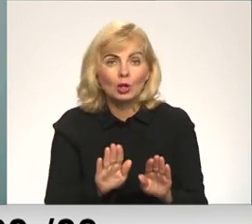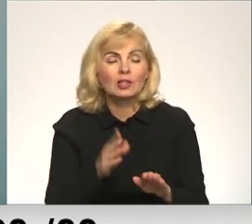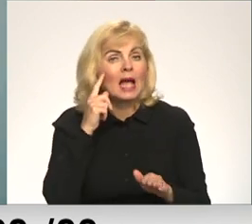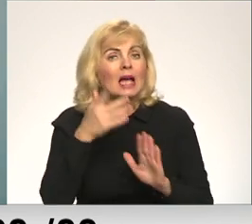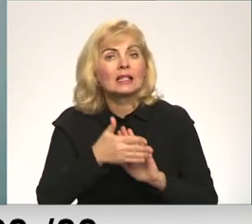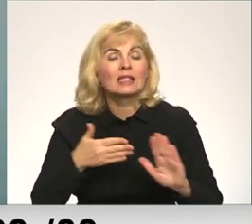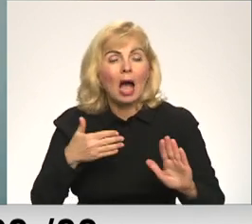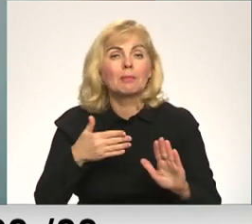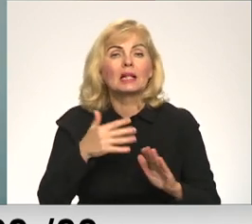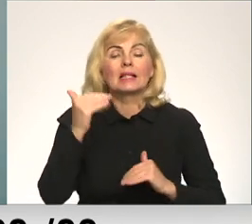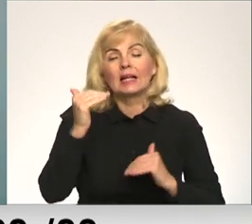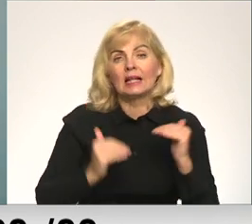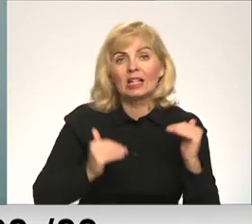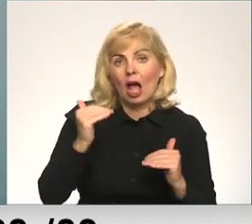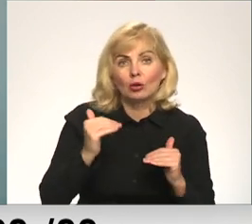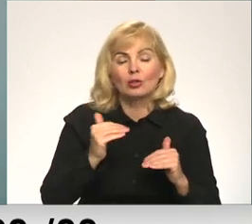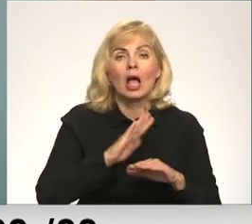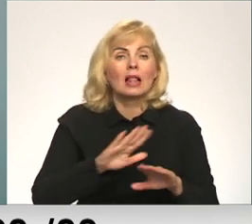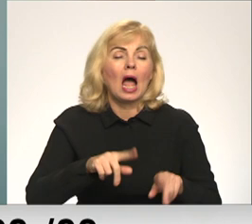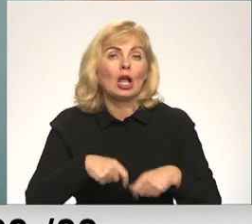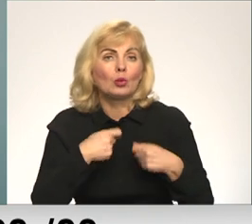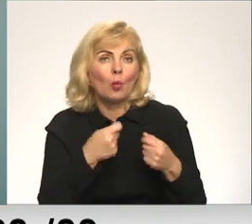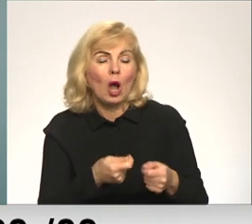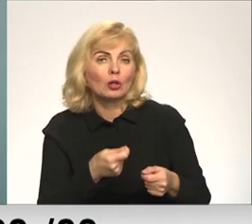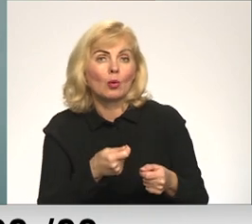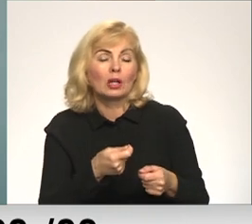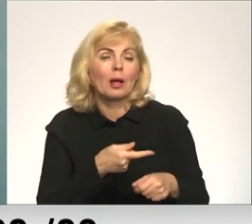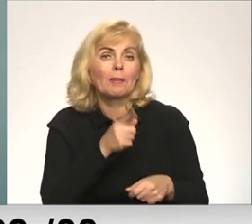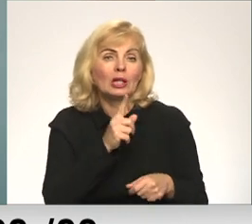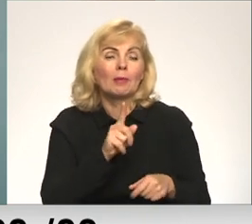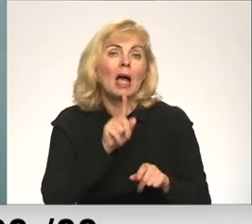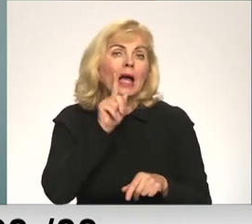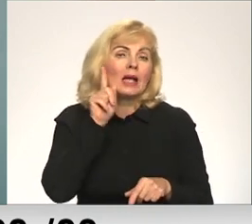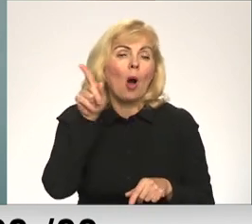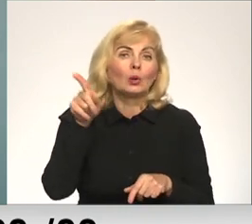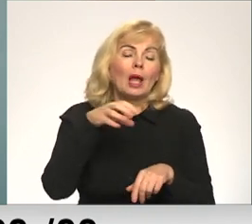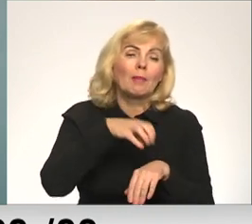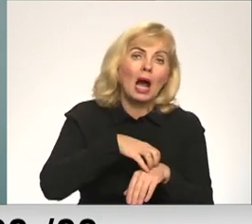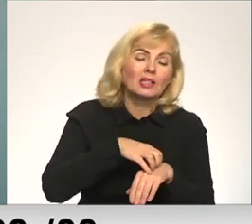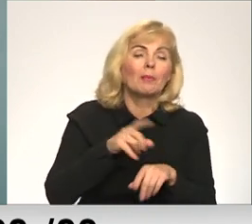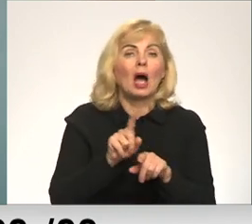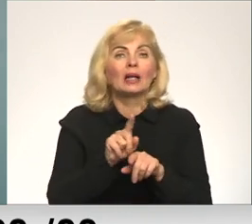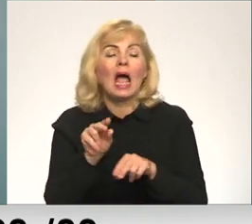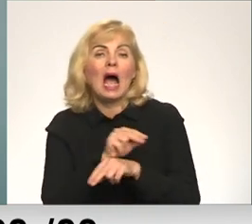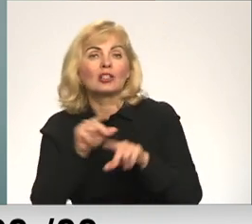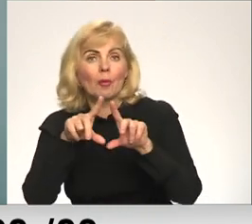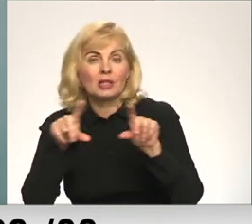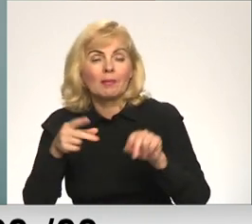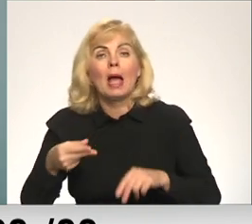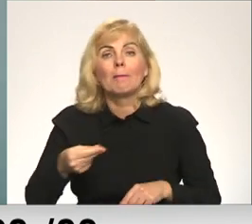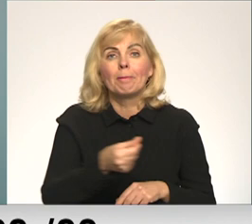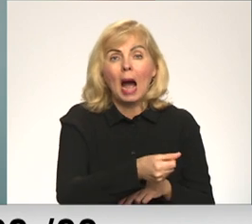šos kritērijus, lai nedotu arī to signālu gan jaunajiem ārstiem, gan ārstniecības iestādēm, kad šo